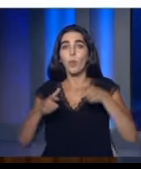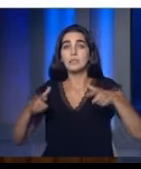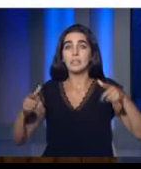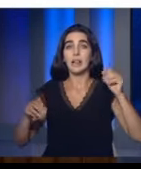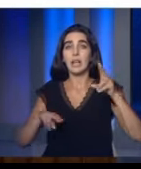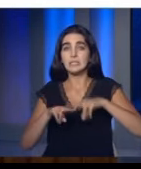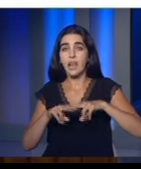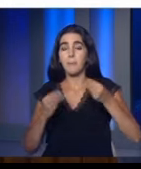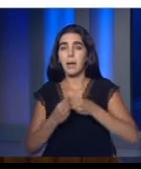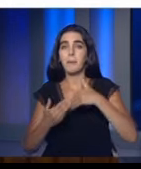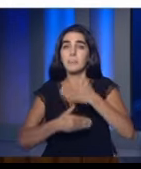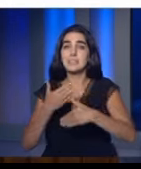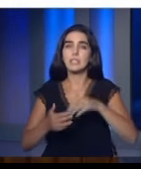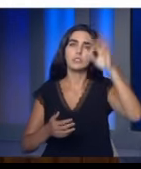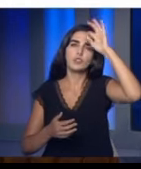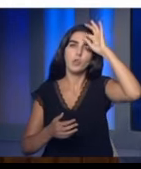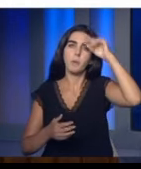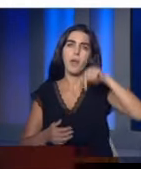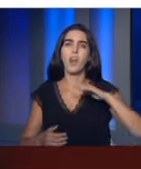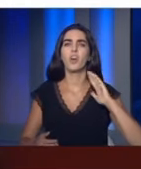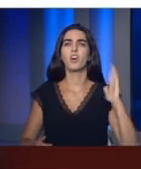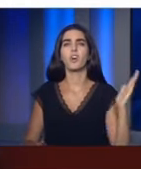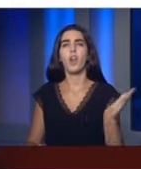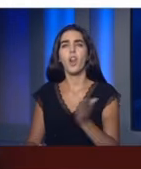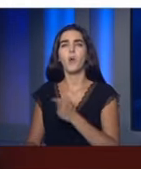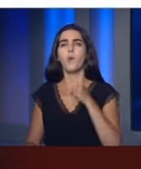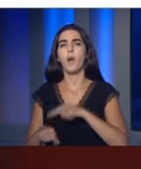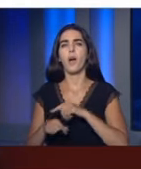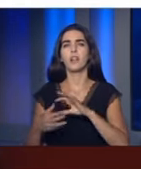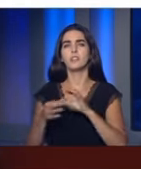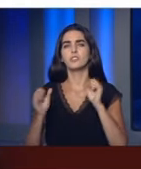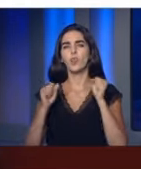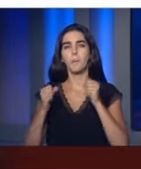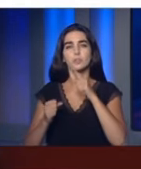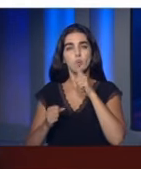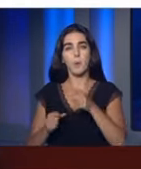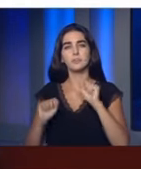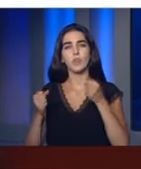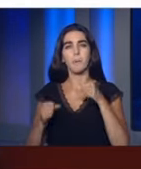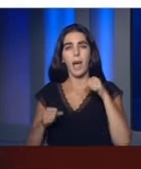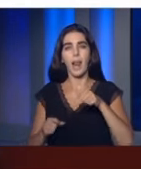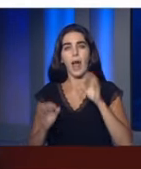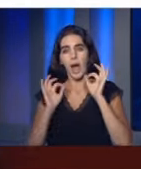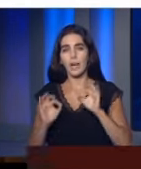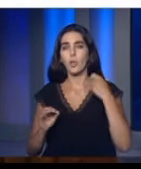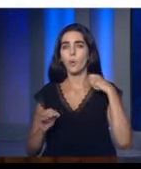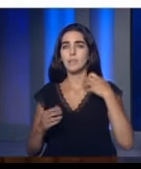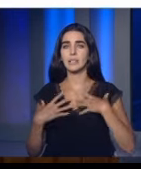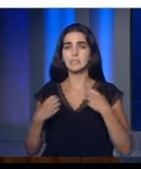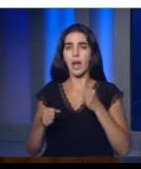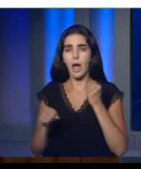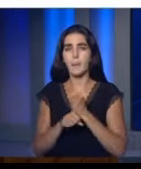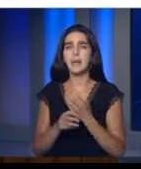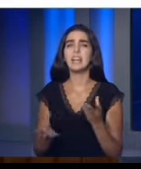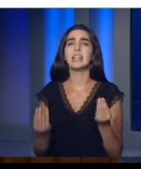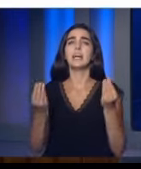حرب أو صار في توسع بالعدوان الإسرائيلي اللي عم بيصير على الجنوب. نحن بهيدا الموضوع كان